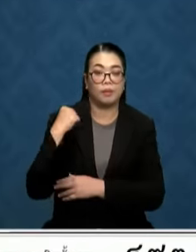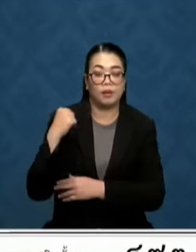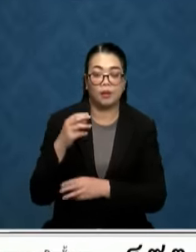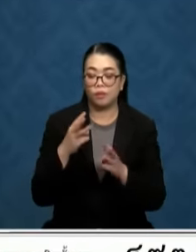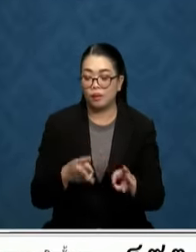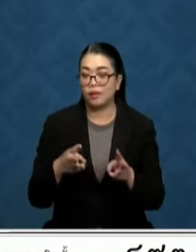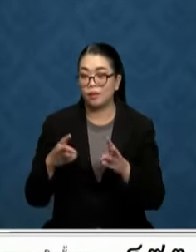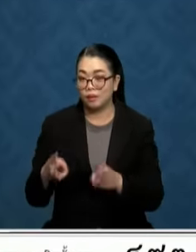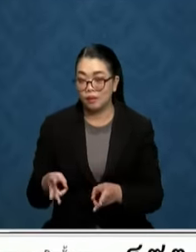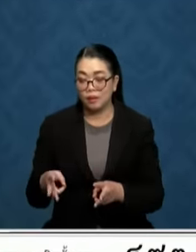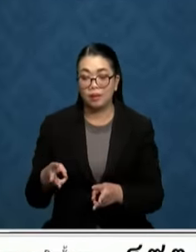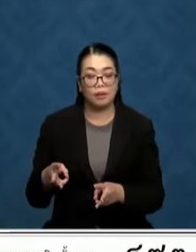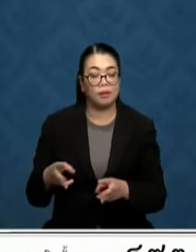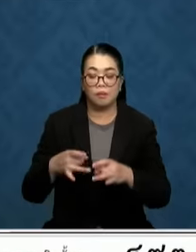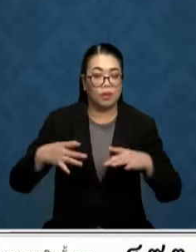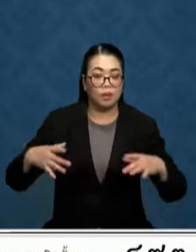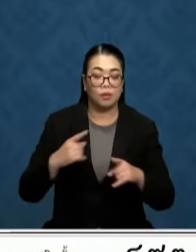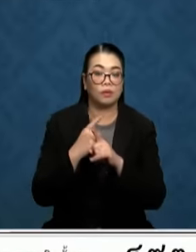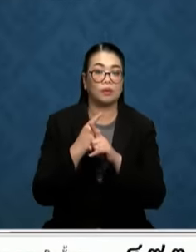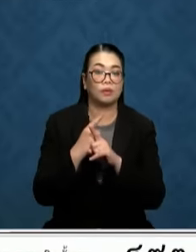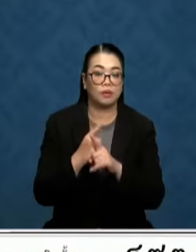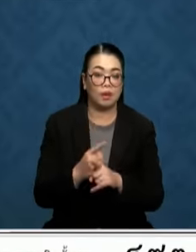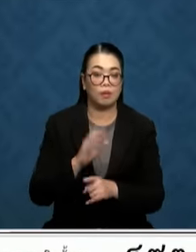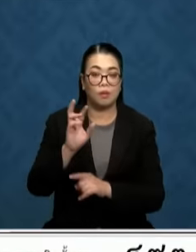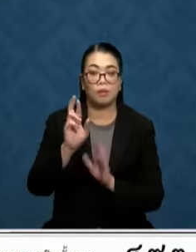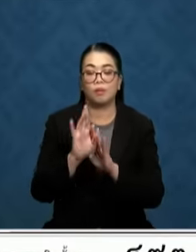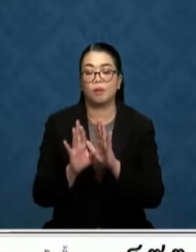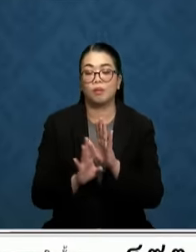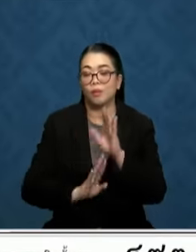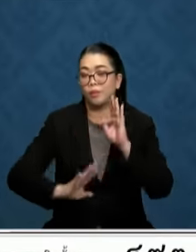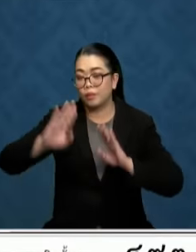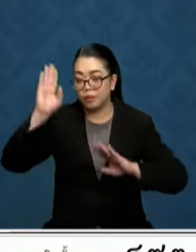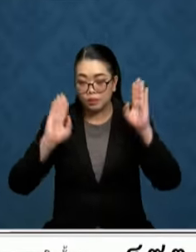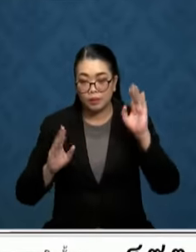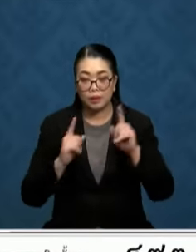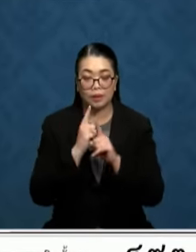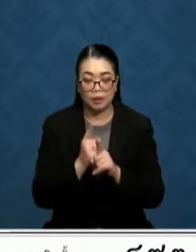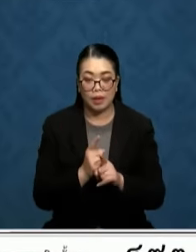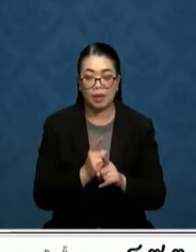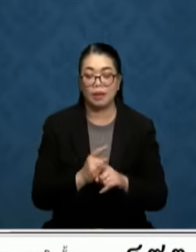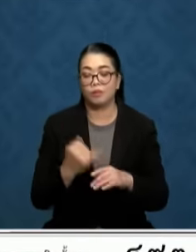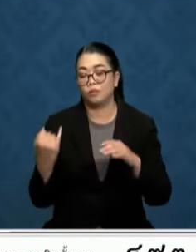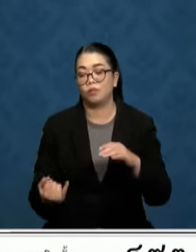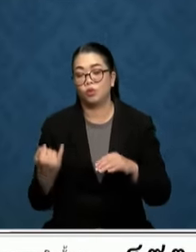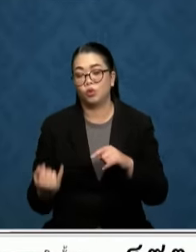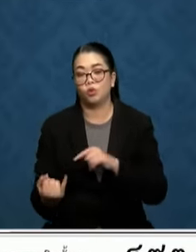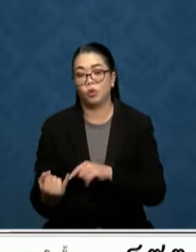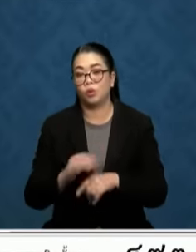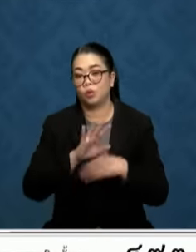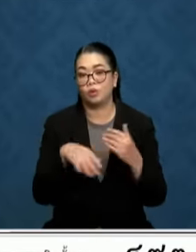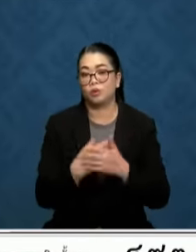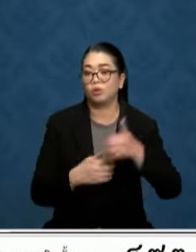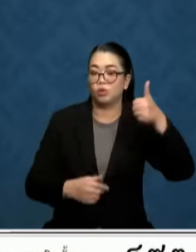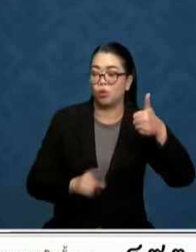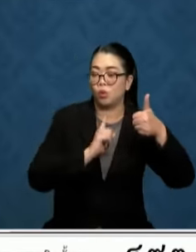เป็นวิธีการที่ไม่เป็นไปตามคันลองของระบอบประชาทิประตายดังที่โจท์ทั้ง 15 คร่าวอ้างแล